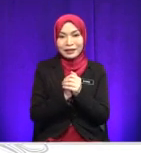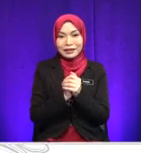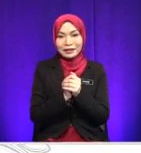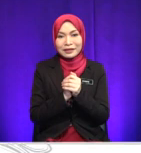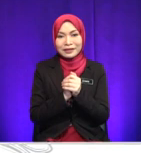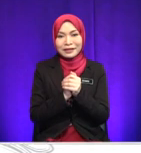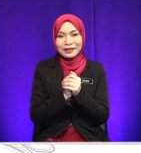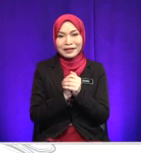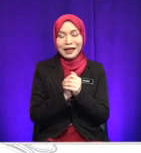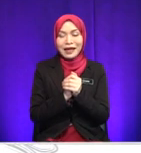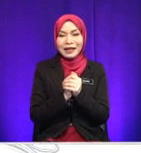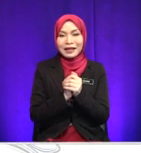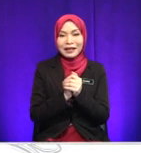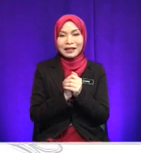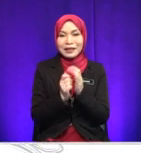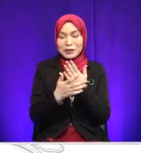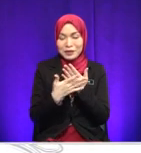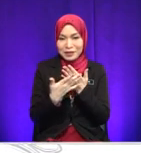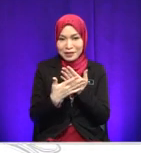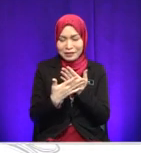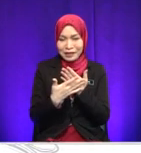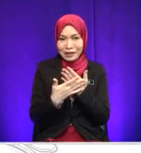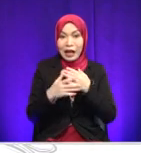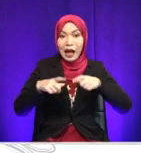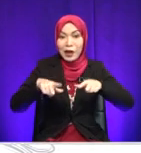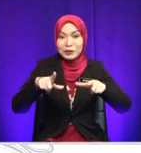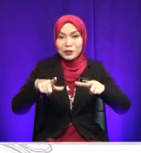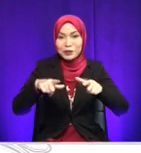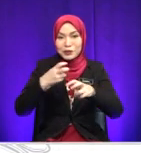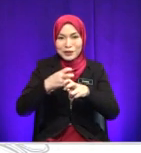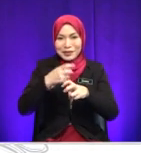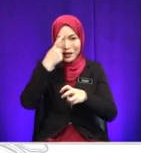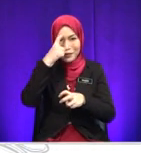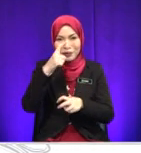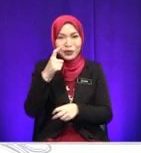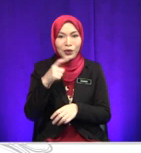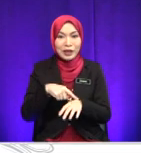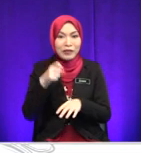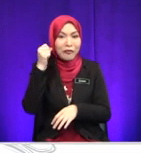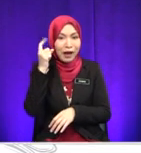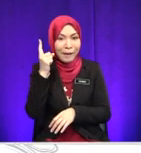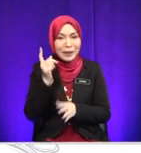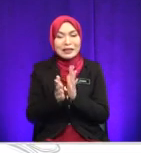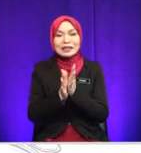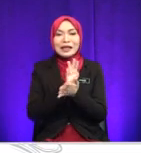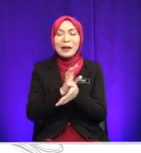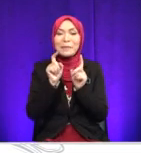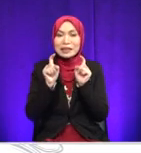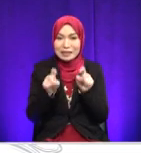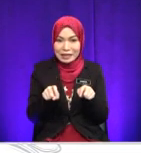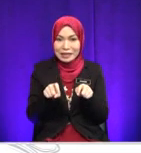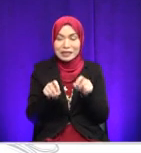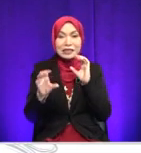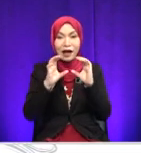dan didengari. Boleh Puniten? Boleh? Okey, baik. Boleh. Jadi, terima kasih Puniten. Sekarang siapa lagi